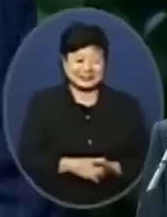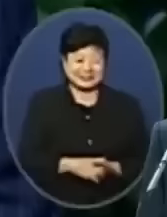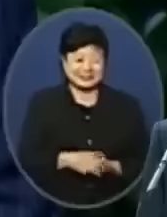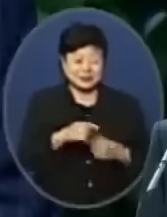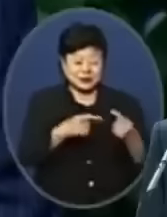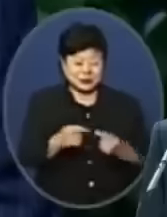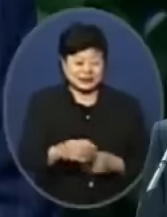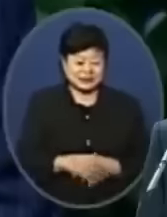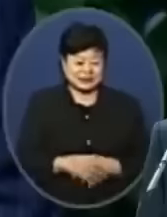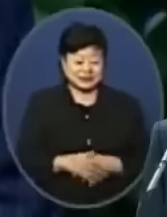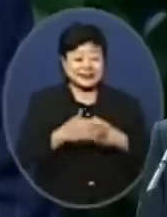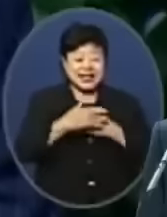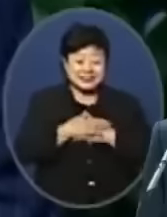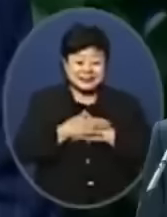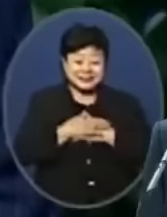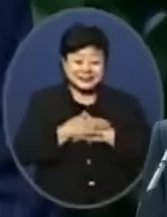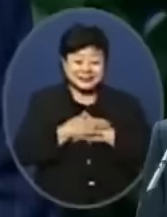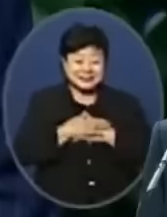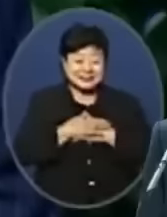한번 따라 말씀하십시오. 나는